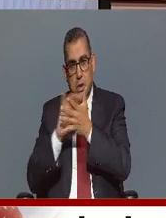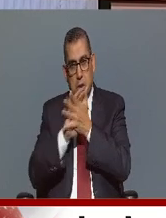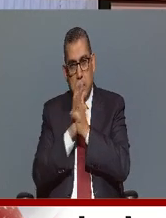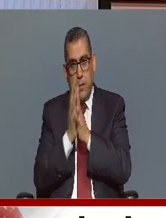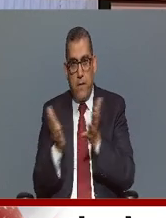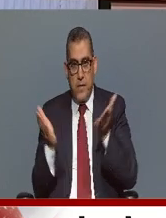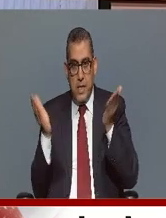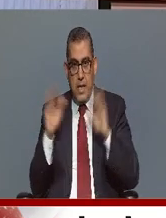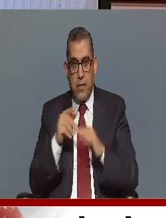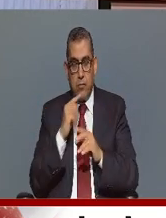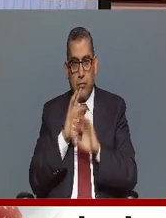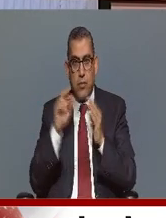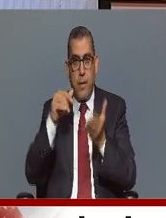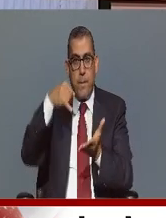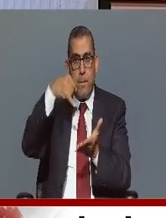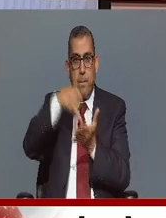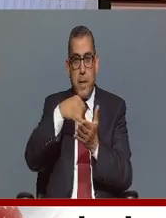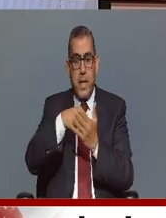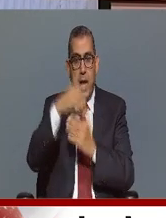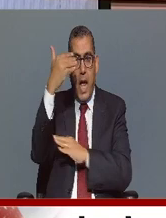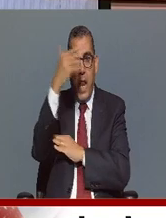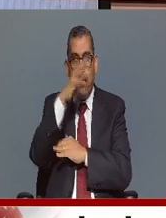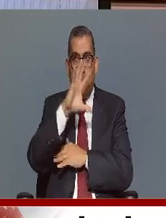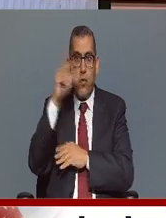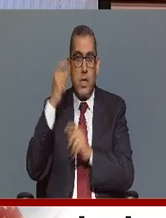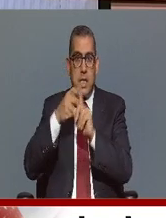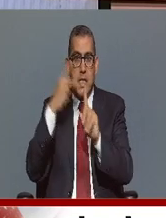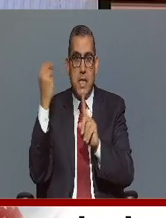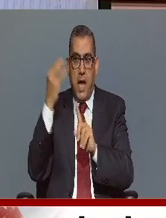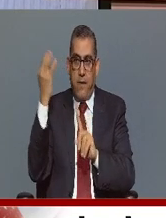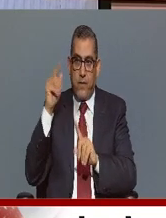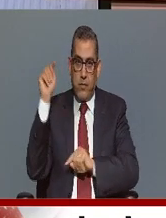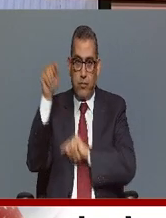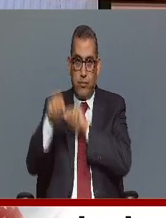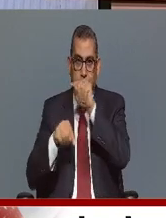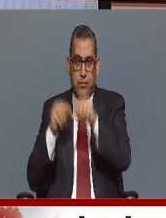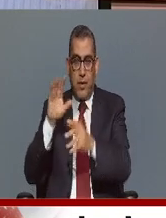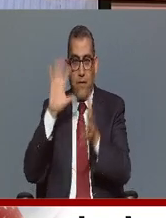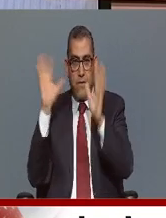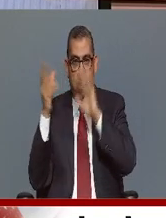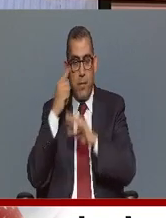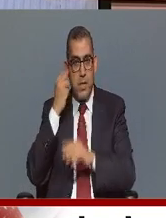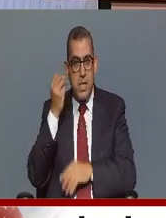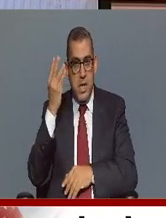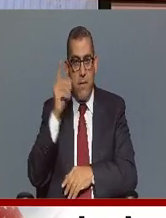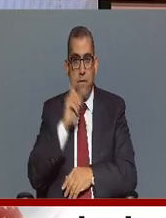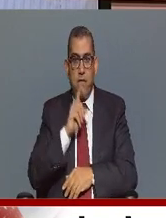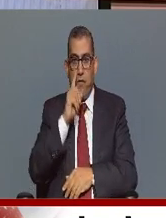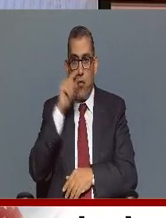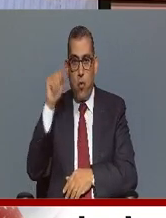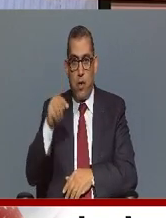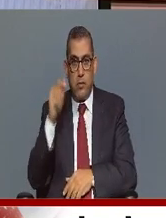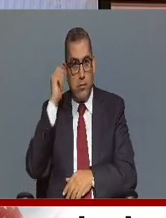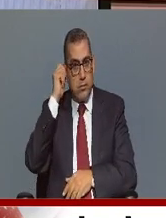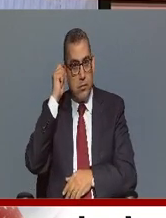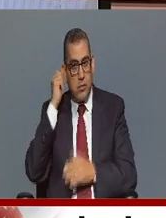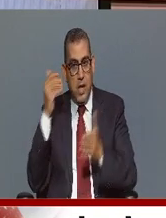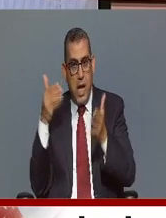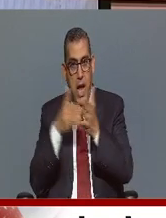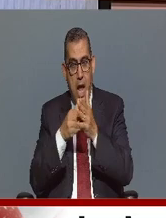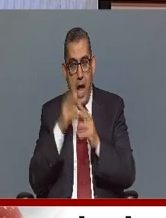يعني مدينة العالمين على الخريطة السياحية العالمية في مجال الثقافة والفنون. وكان ختام